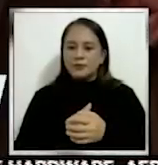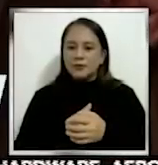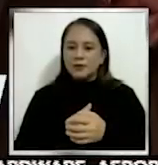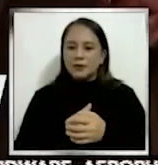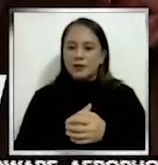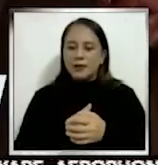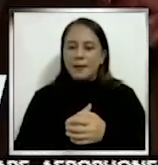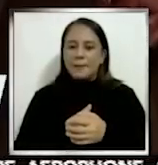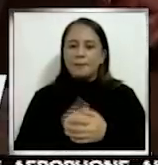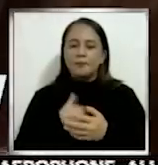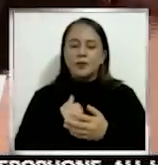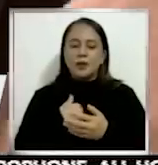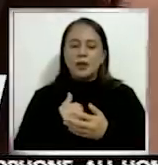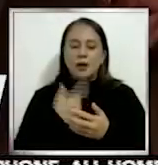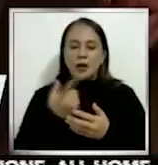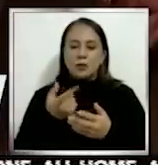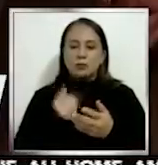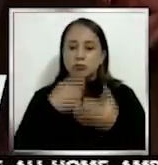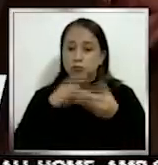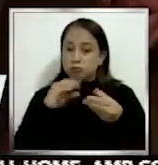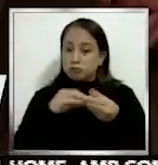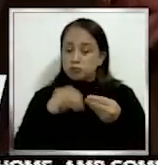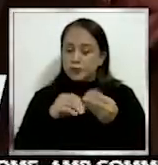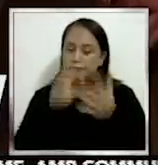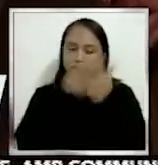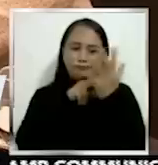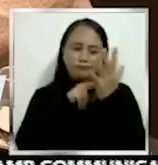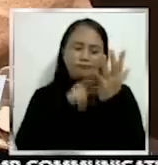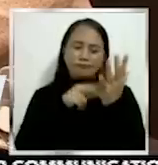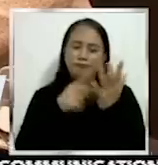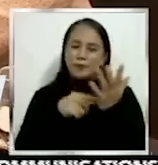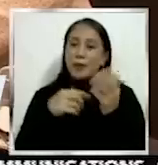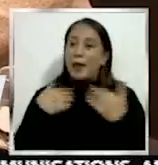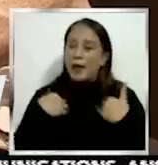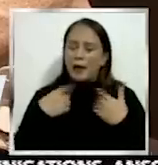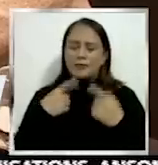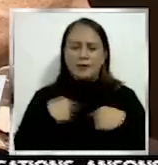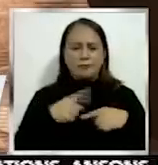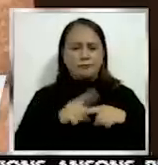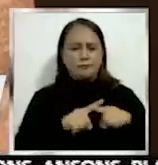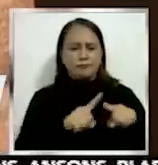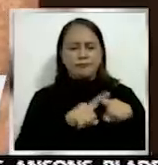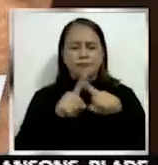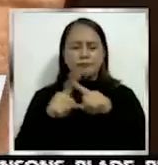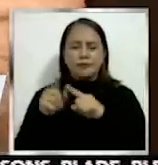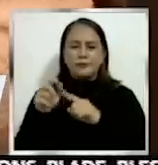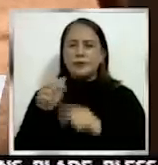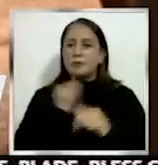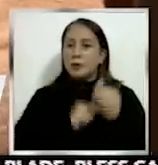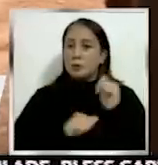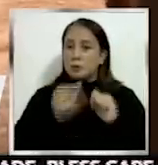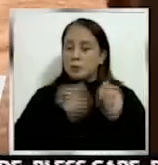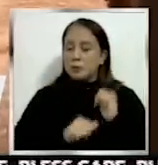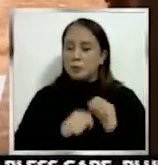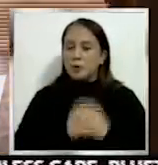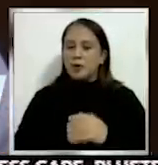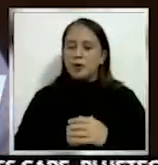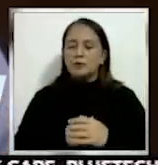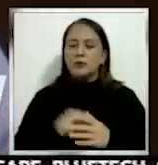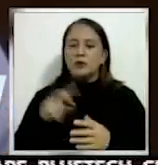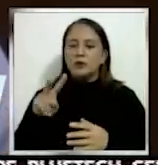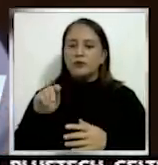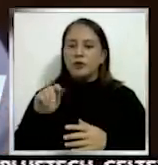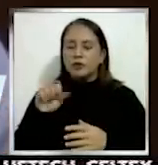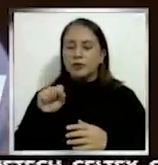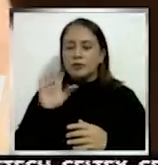Story Conference at script reading, present ang ilan sa bibidang cast gaya ni Navoltes 5 Legacy star